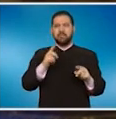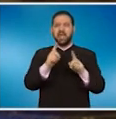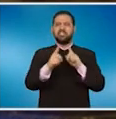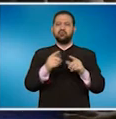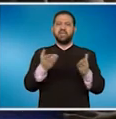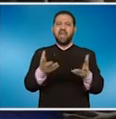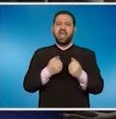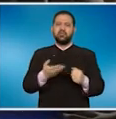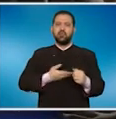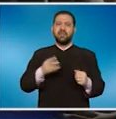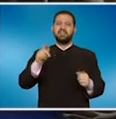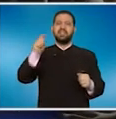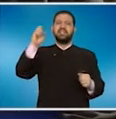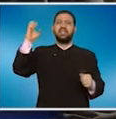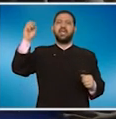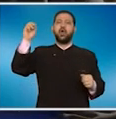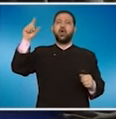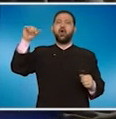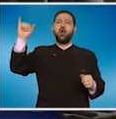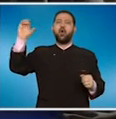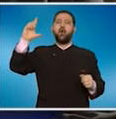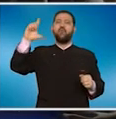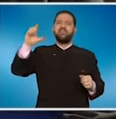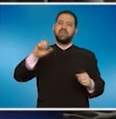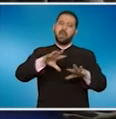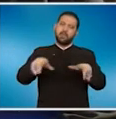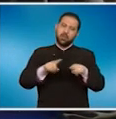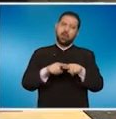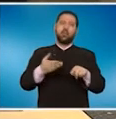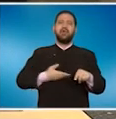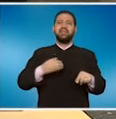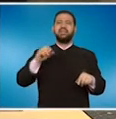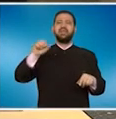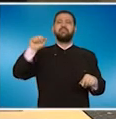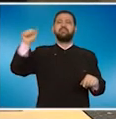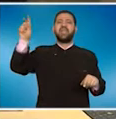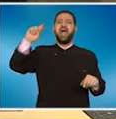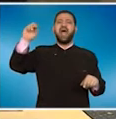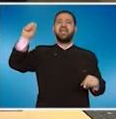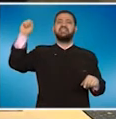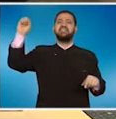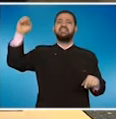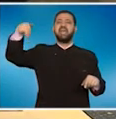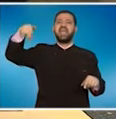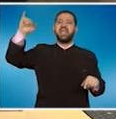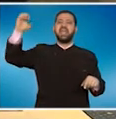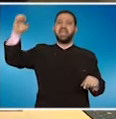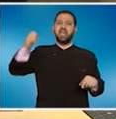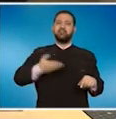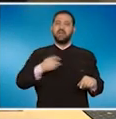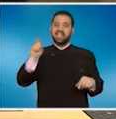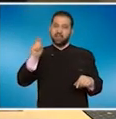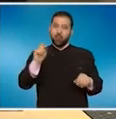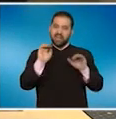cu marele părinte Arsenie Papacioc de la Techirghiol. Și părintele Teofil l-a întrebat pe